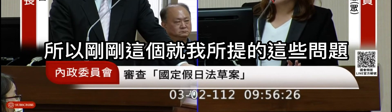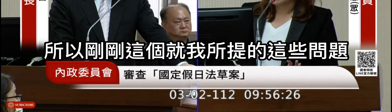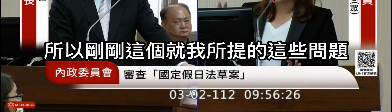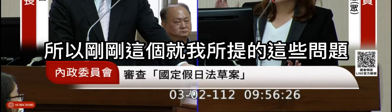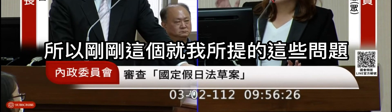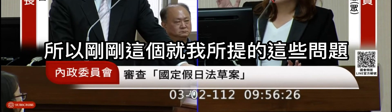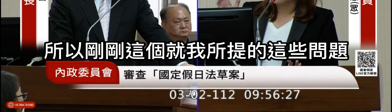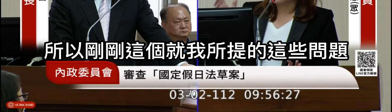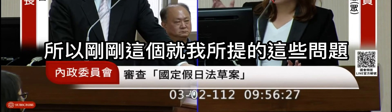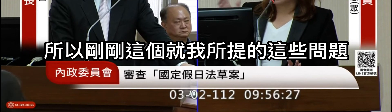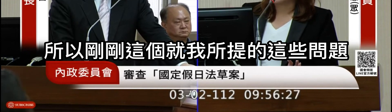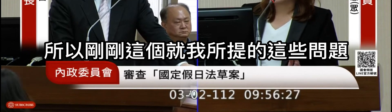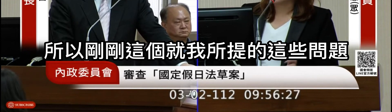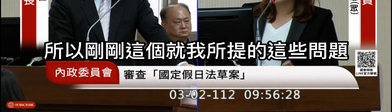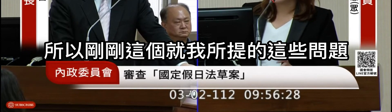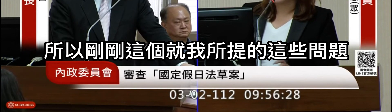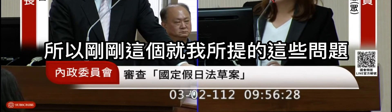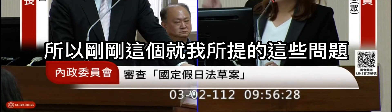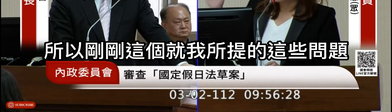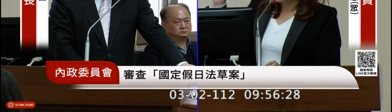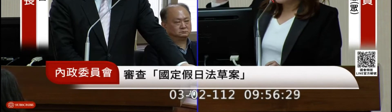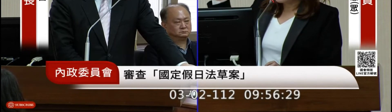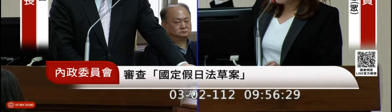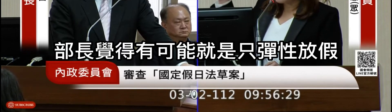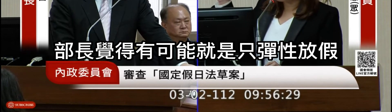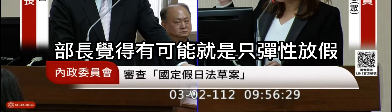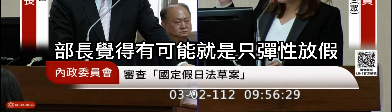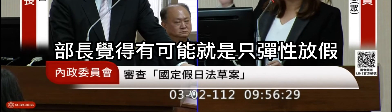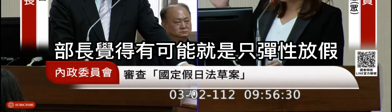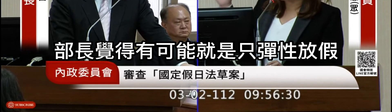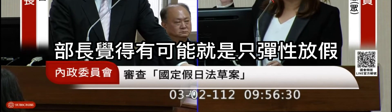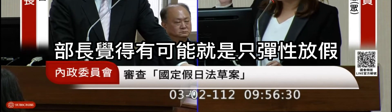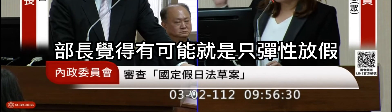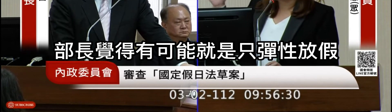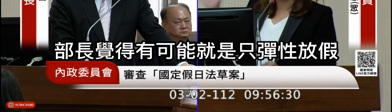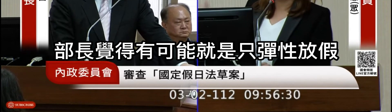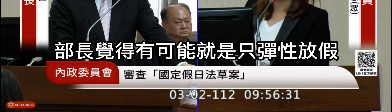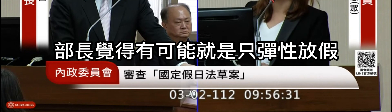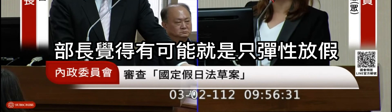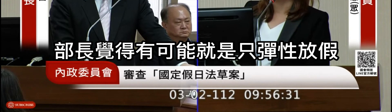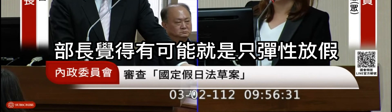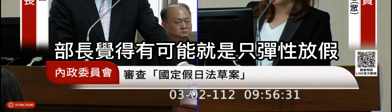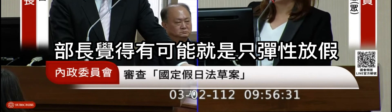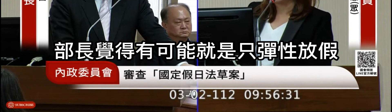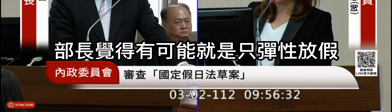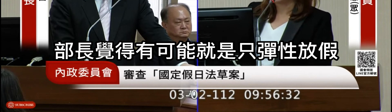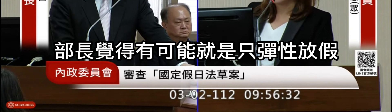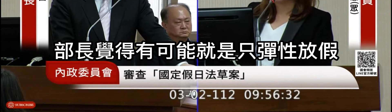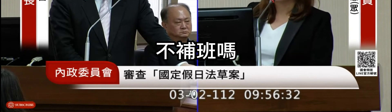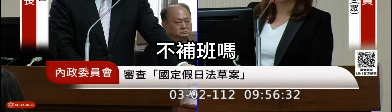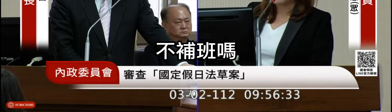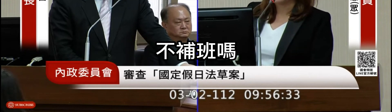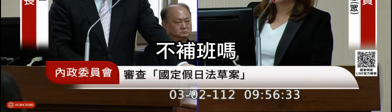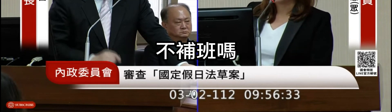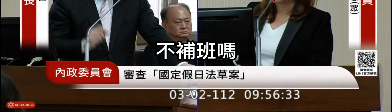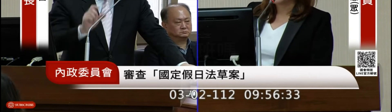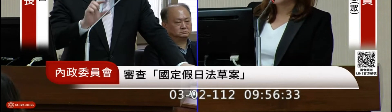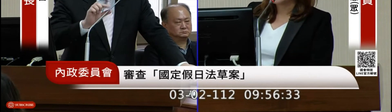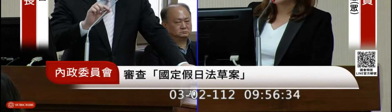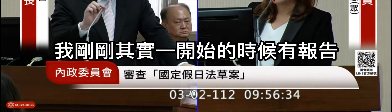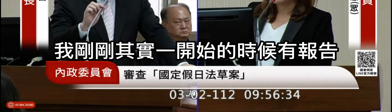以刚刚这个就我所提的这些问题，你部长觉得有可能就是只弹性放假不补班